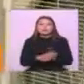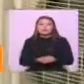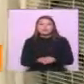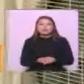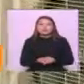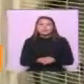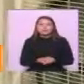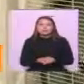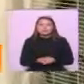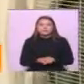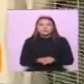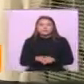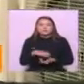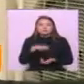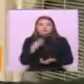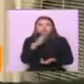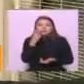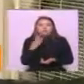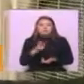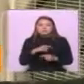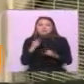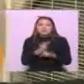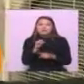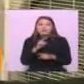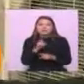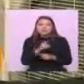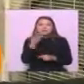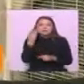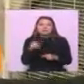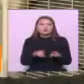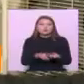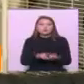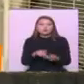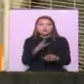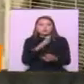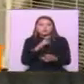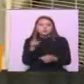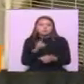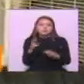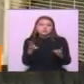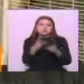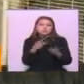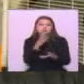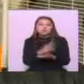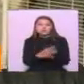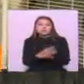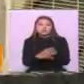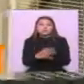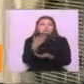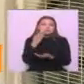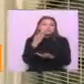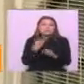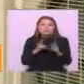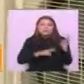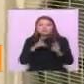да да ужасный запах уже не первый раз это чувствуем по-моему что-то жгут кажется кажется какие-то